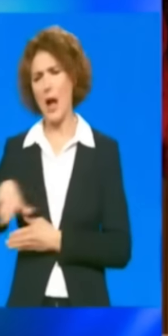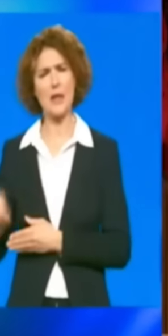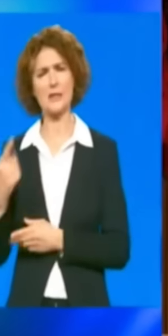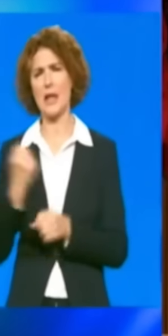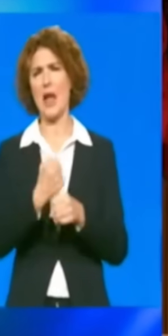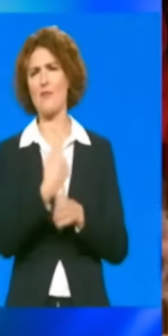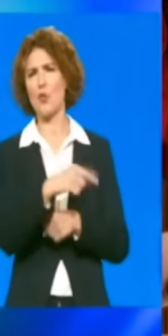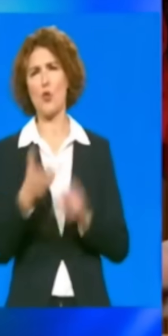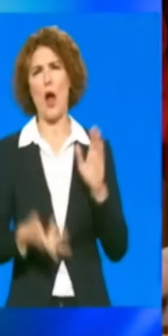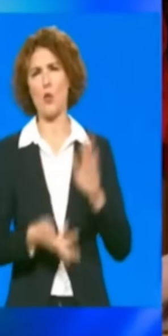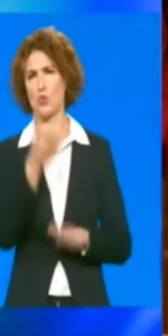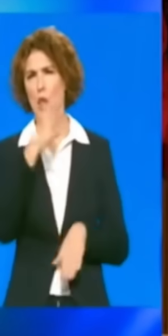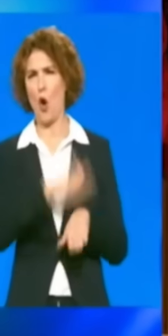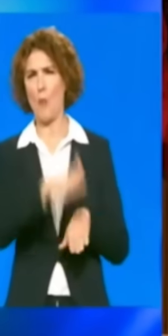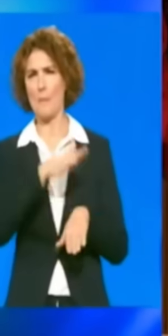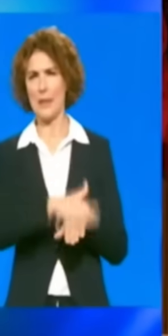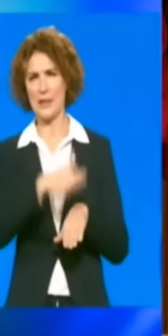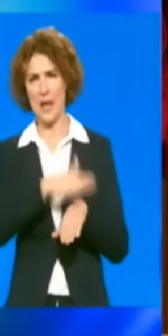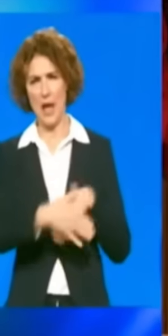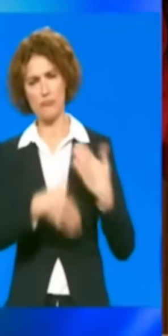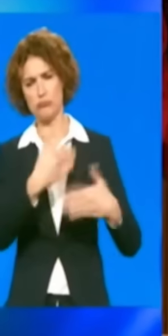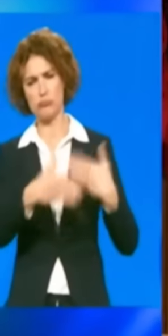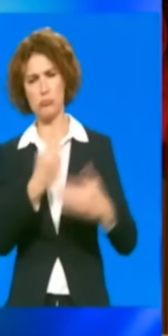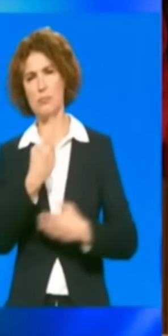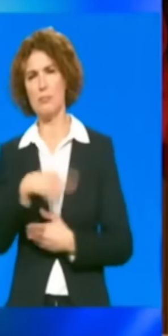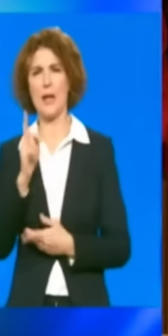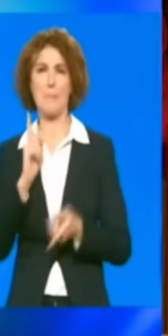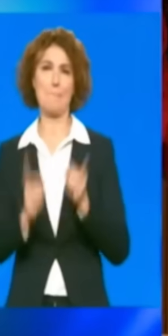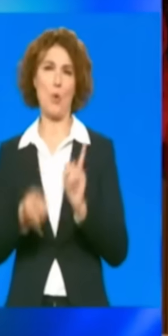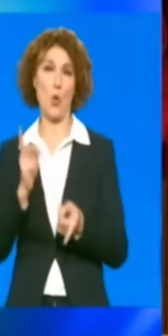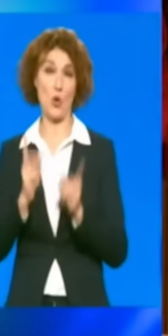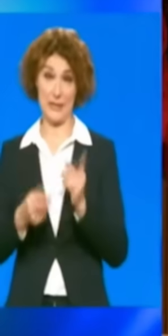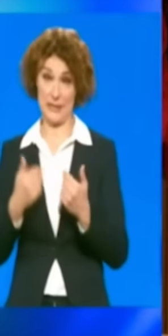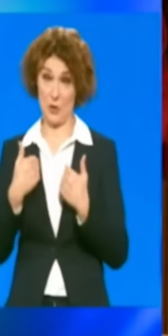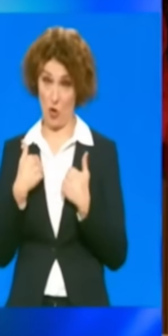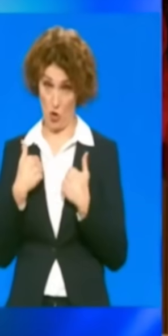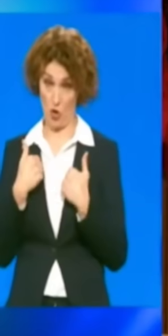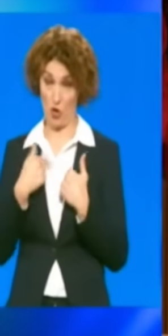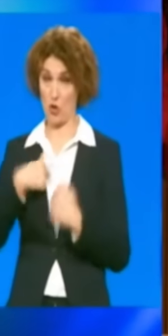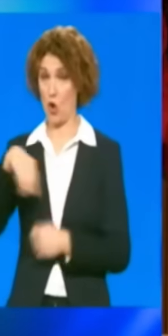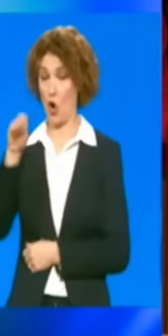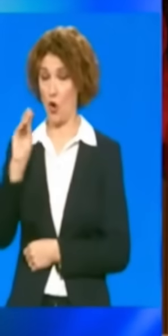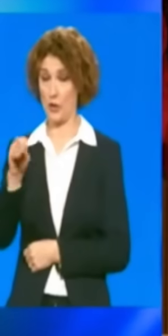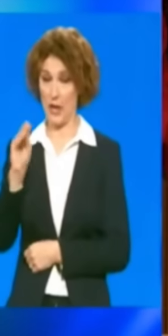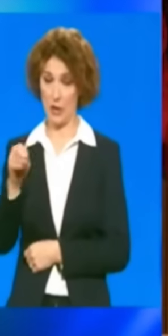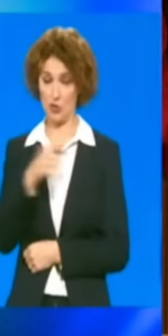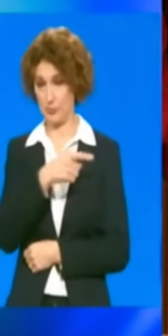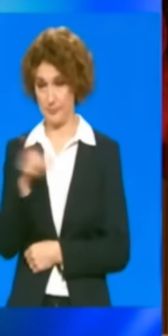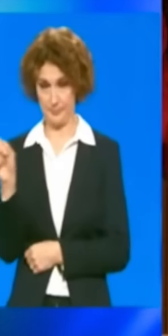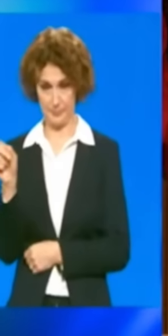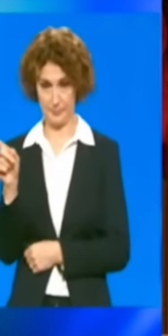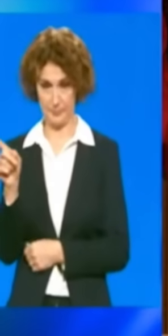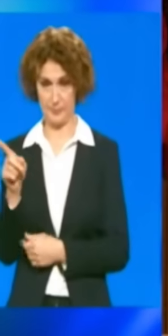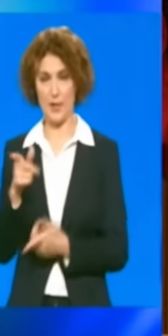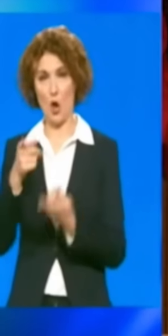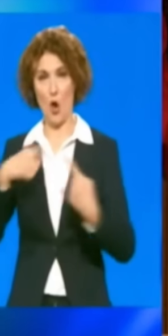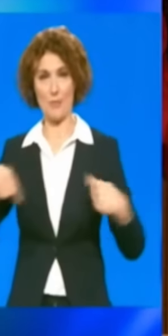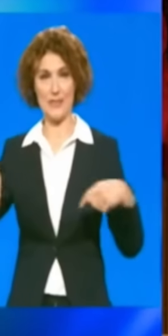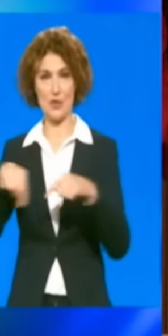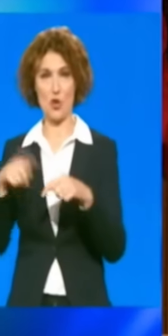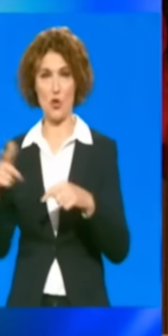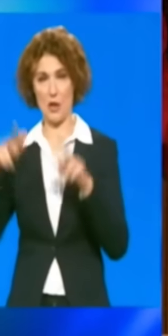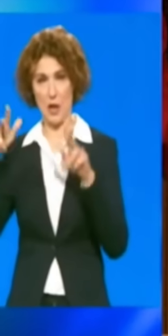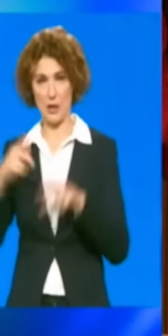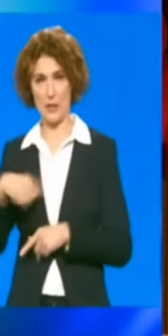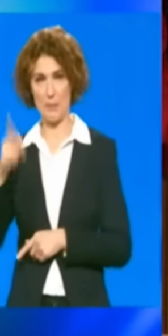autorità competenti sulla sulla questione in S ma diciamo sul piano politico io ho chiesto che venga deferito in commissione garanzia e probiviri e che nelle